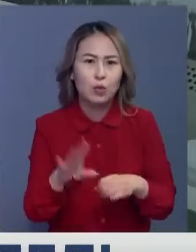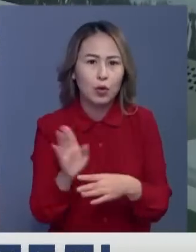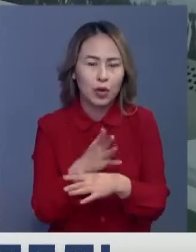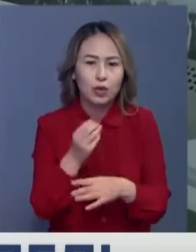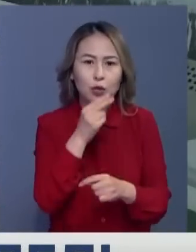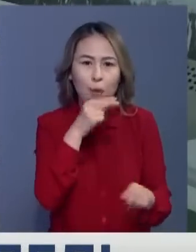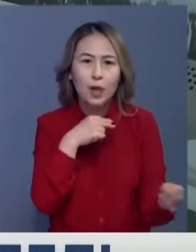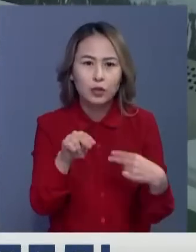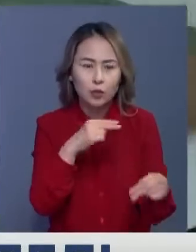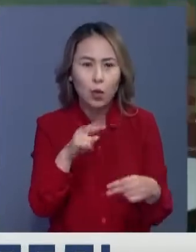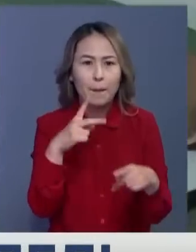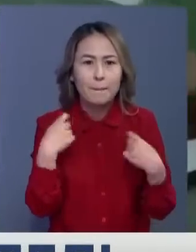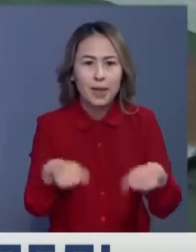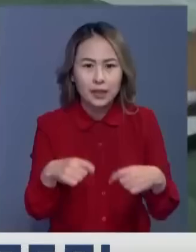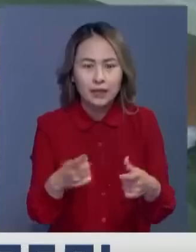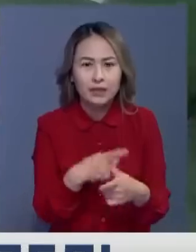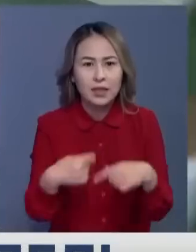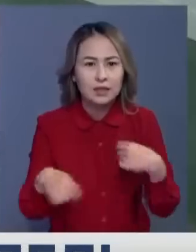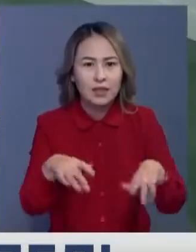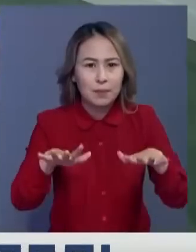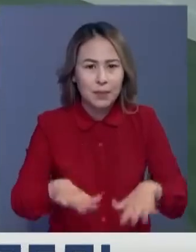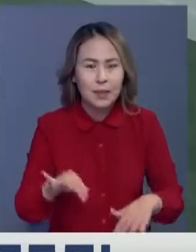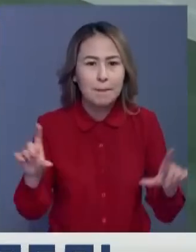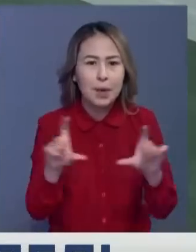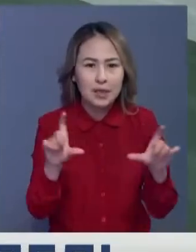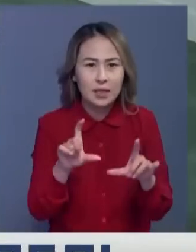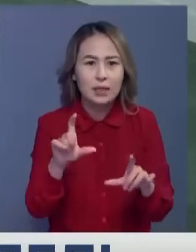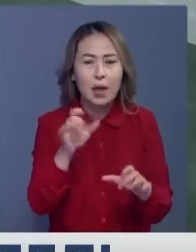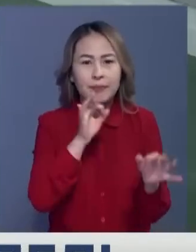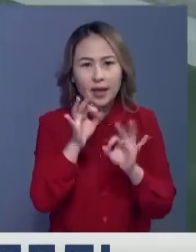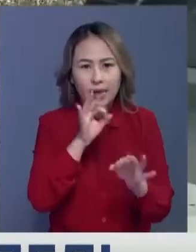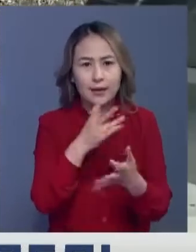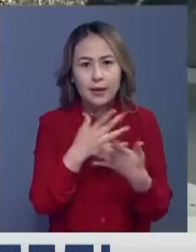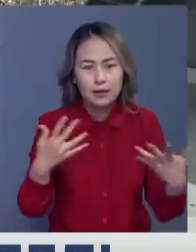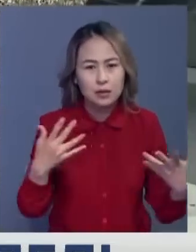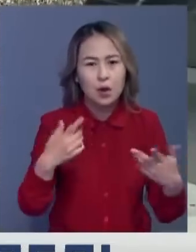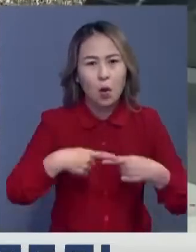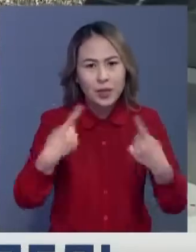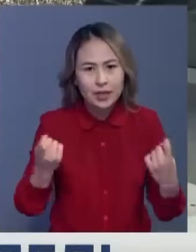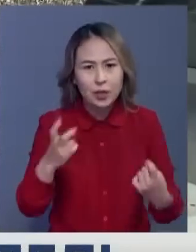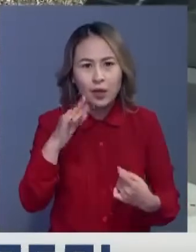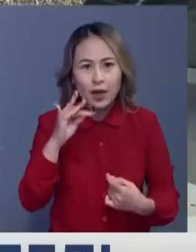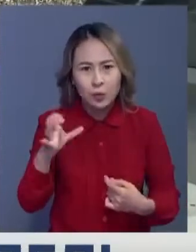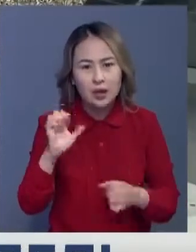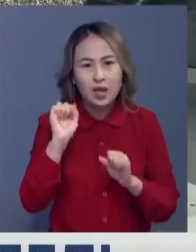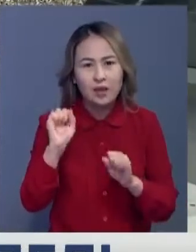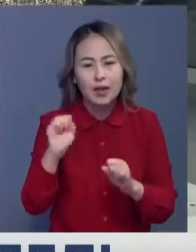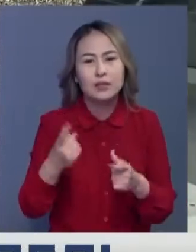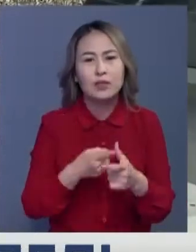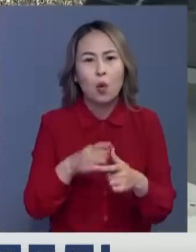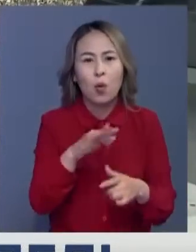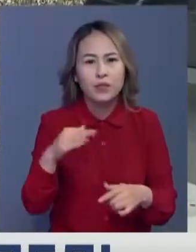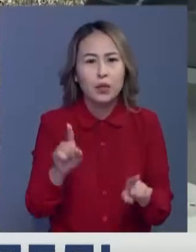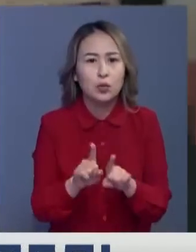Бұдан бөлек азық-түлік сататын көтерме сауда орындары мен дүкендер, дәріхана қонақүйлер, нотариустар, адвокаттық кеңселер де